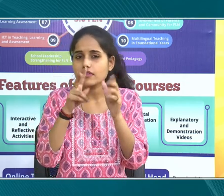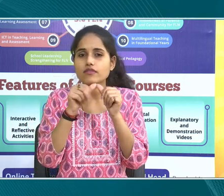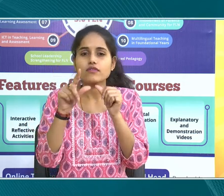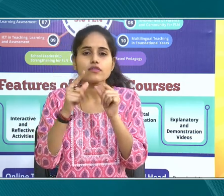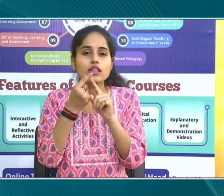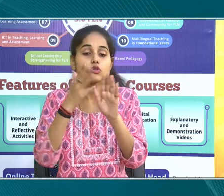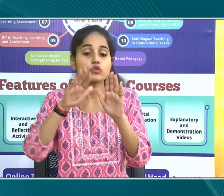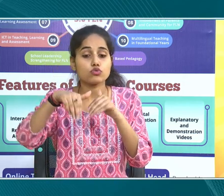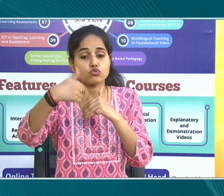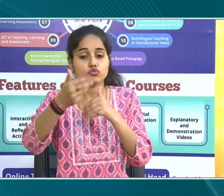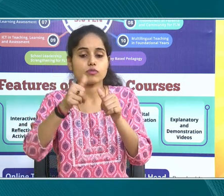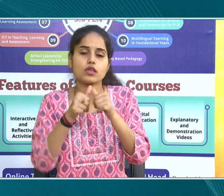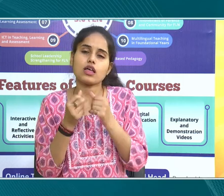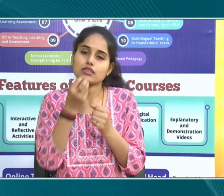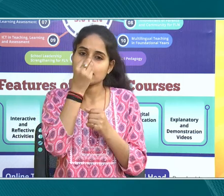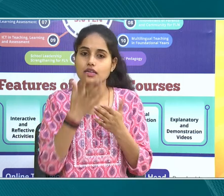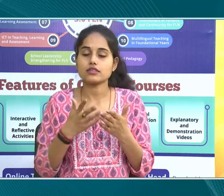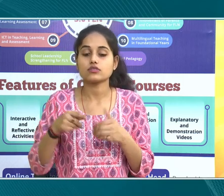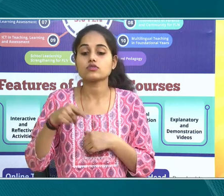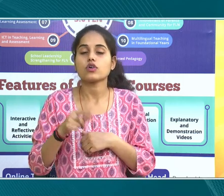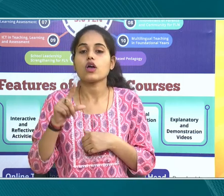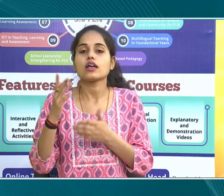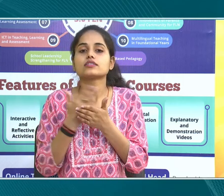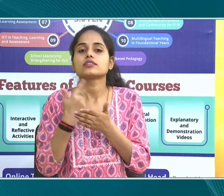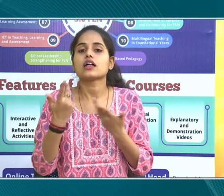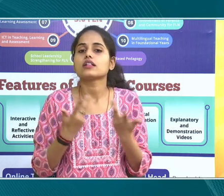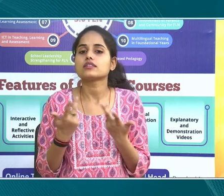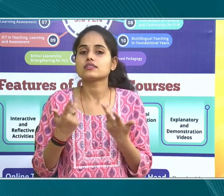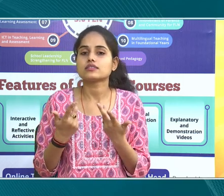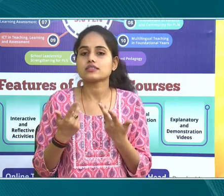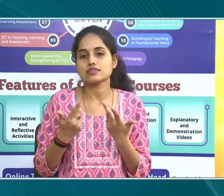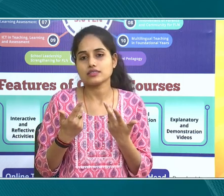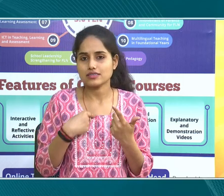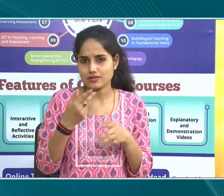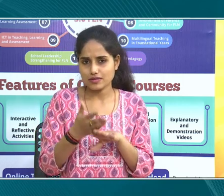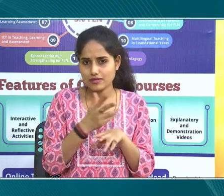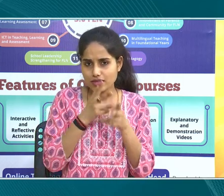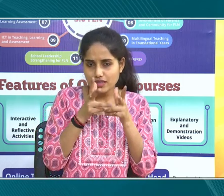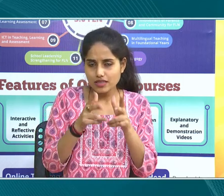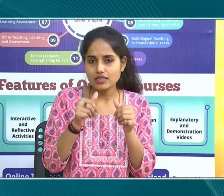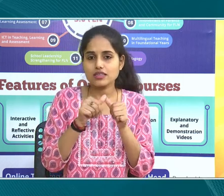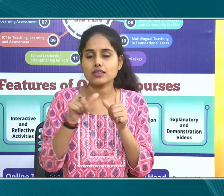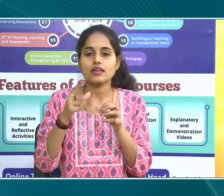लेसन पे तो हमारा आज का लेसन है वो अलजेब्राइक एक्सप्रेशन एंड आइडेंटिटी